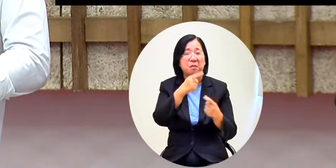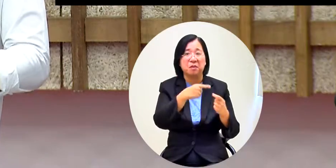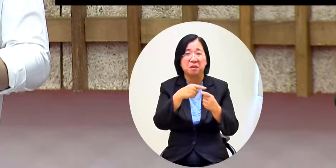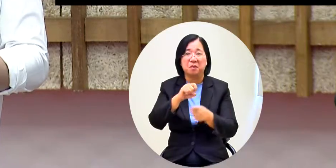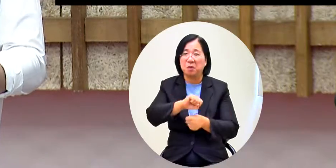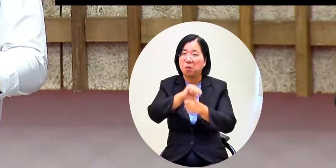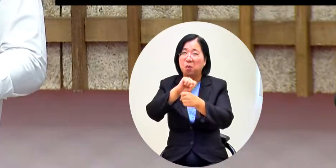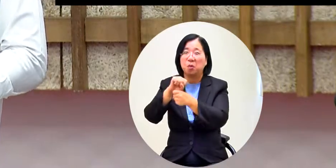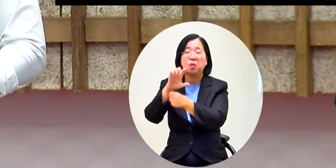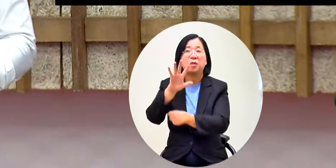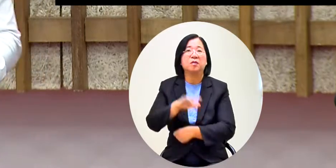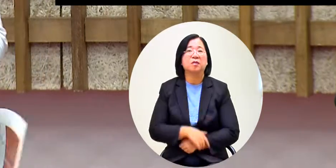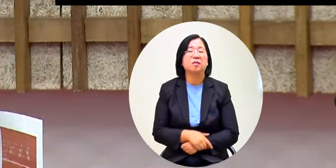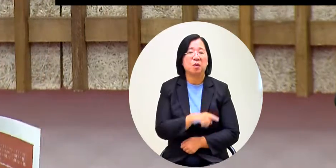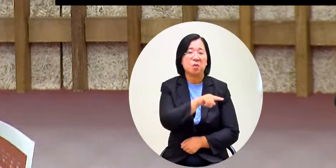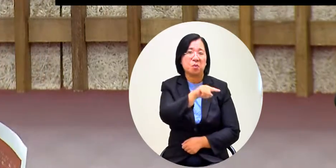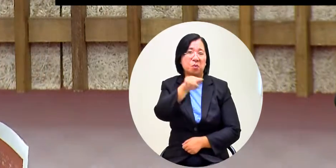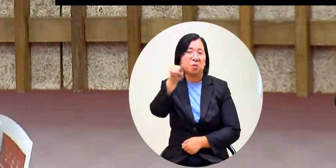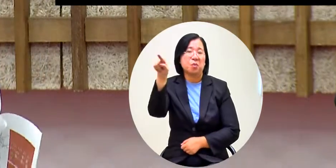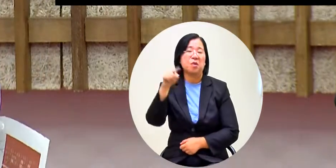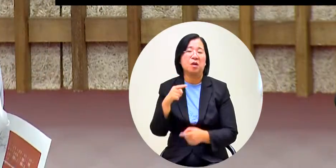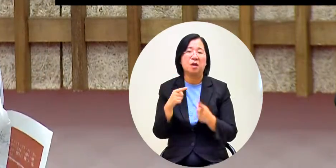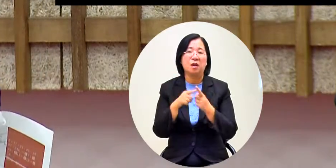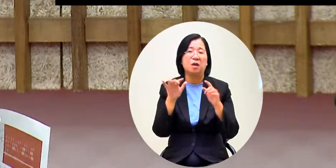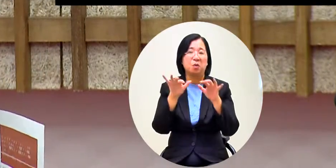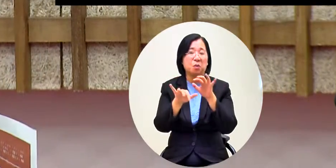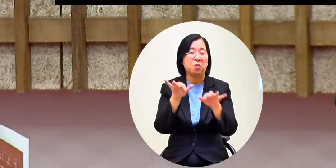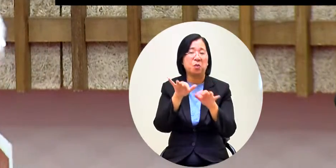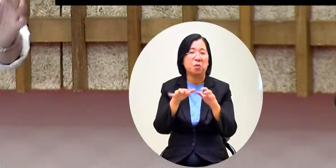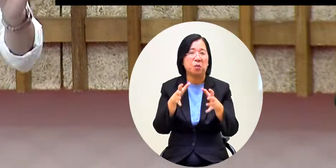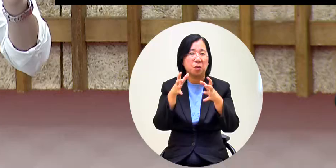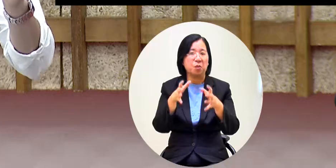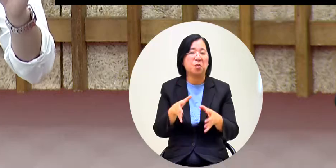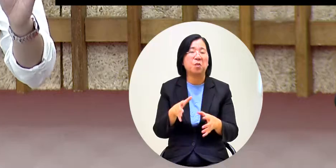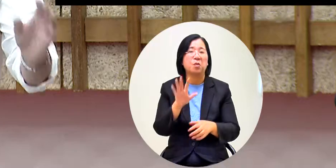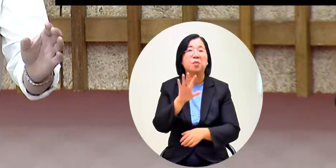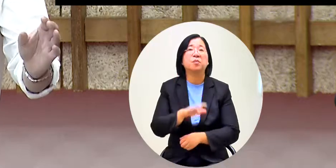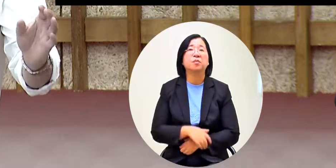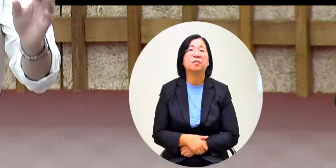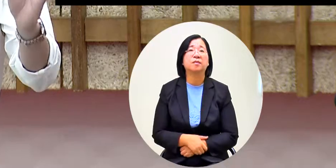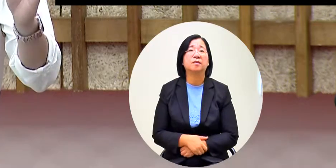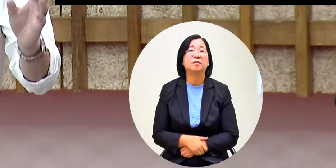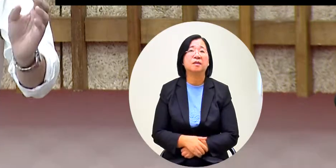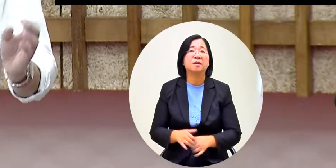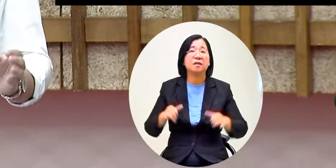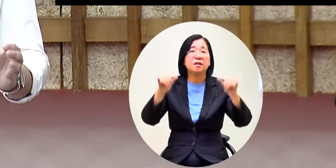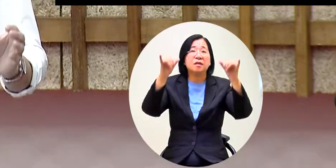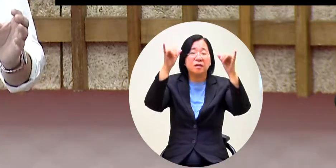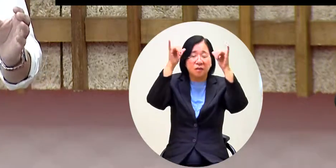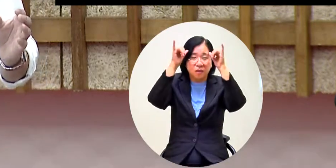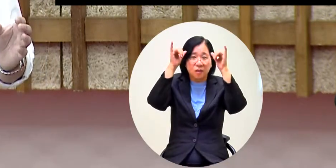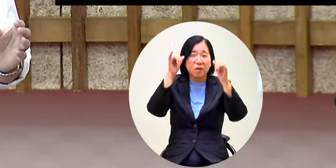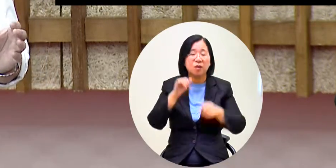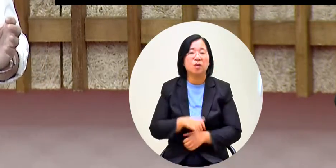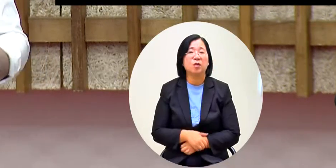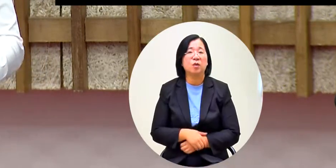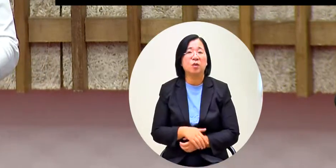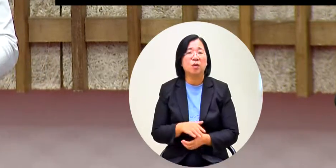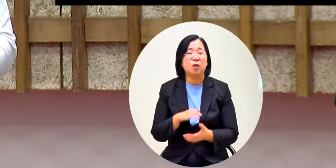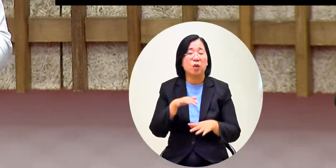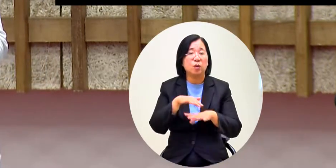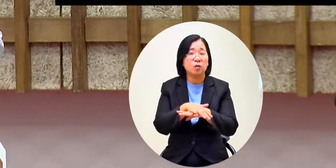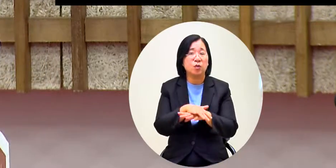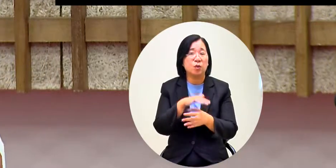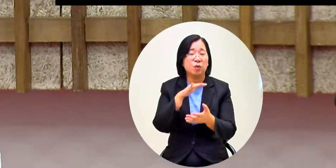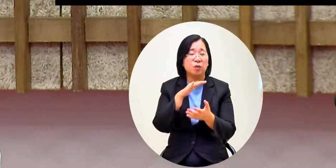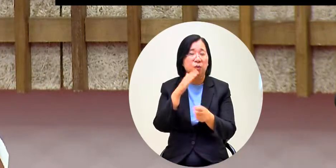个人口聚集的热区。我们看下一页，针对古雕波这个地方呢，我们去了解